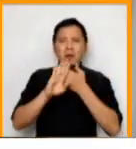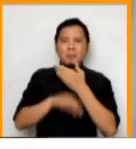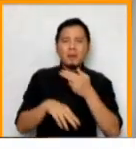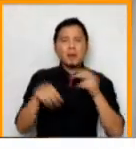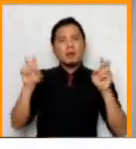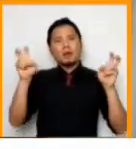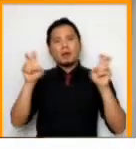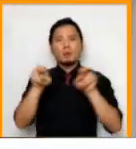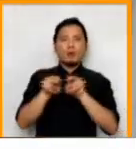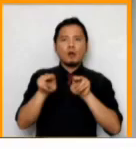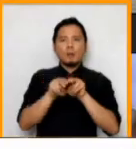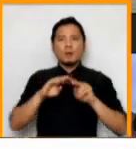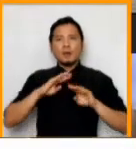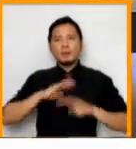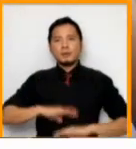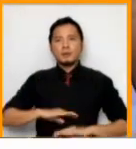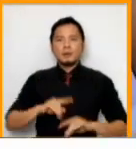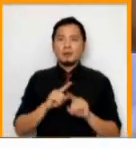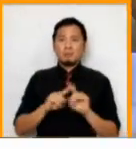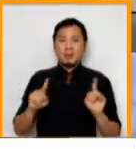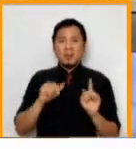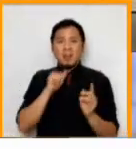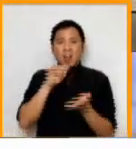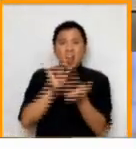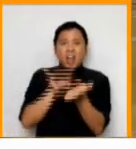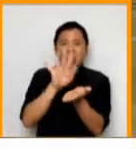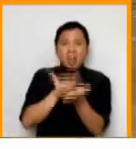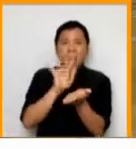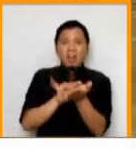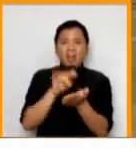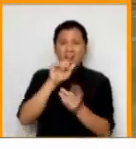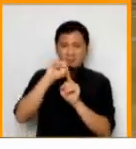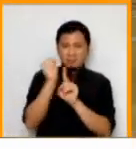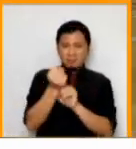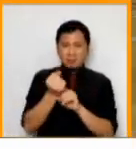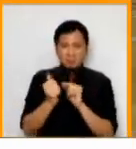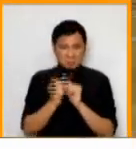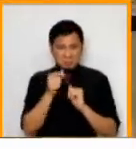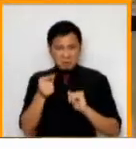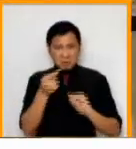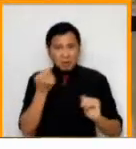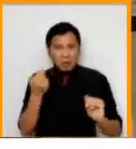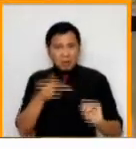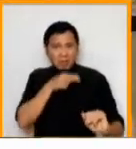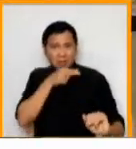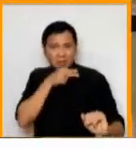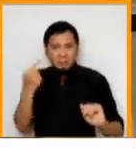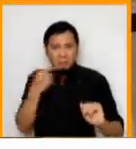Pero huwag naman din sanang samantalahin ang sitwasyon sa paraang nakapanlalamang tayo.